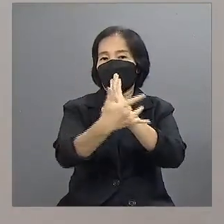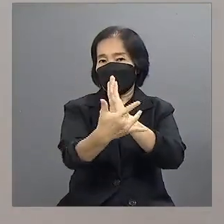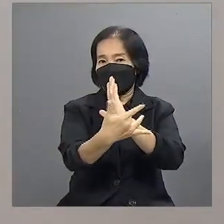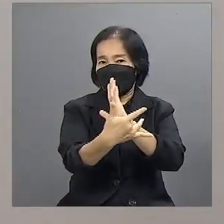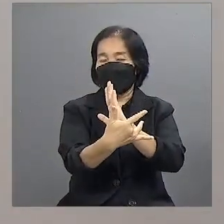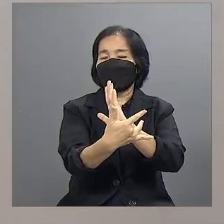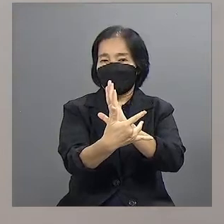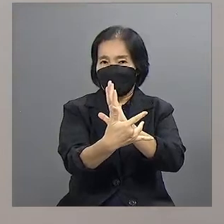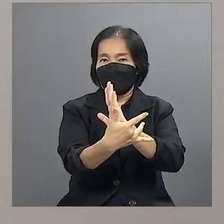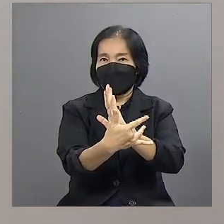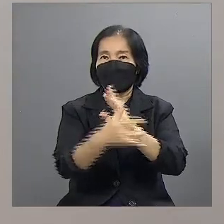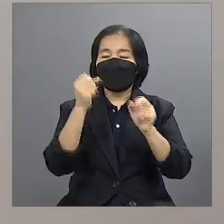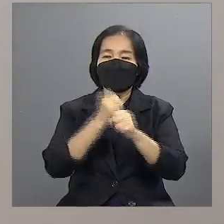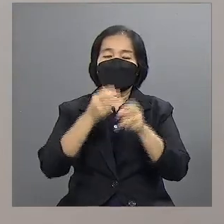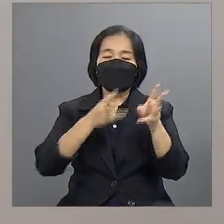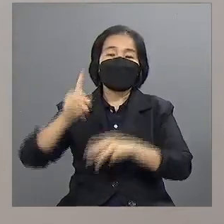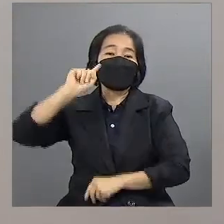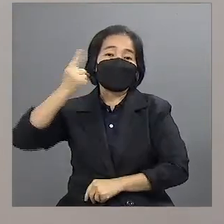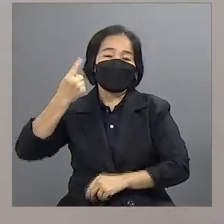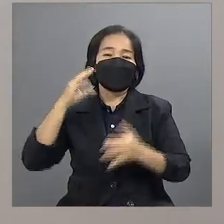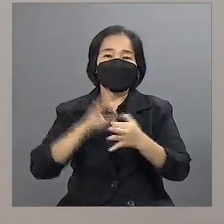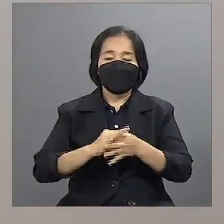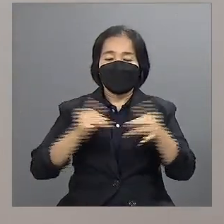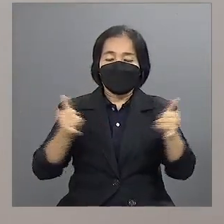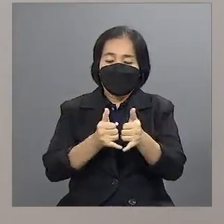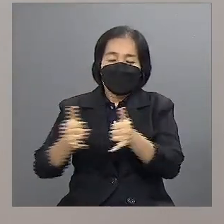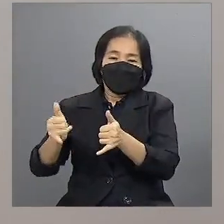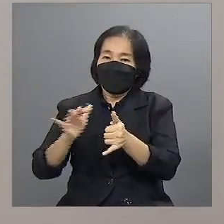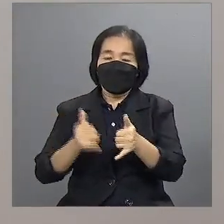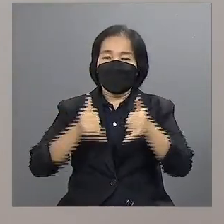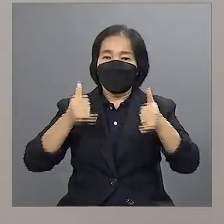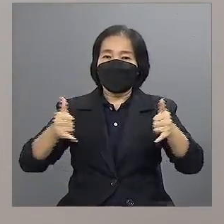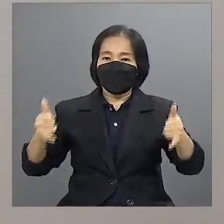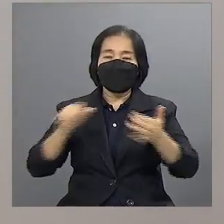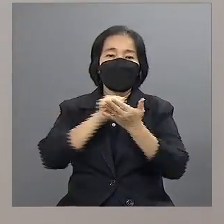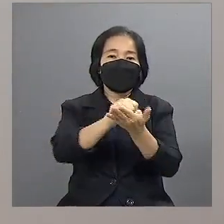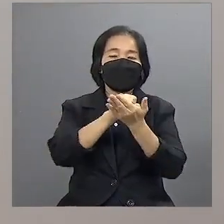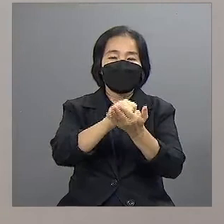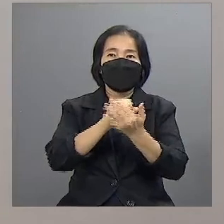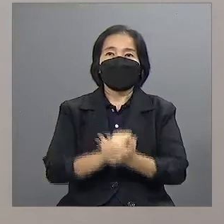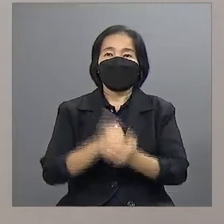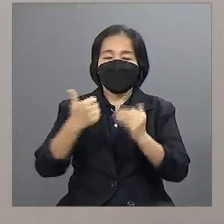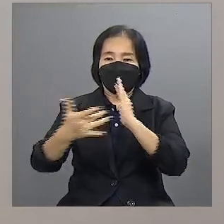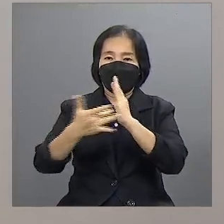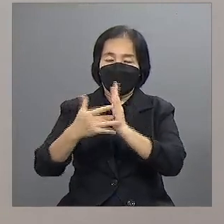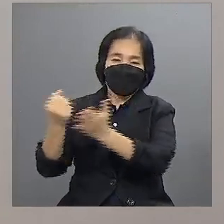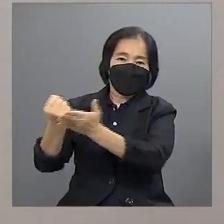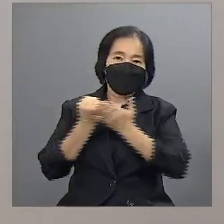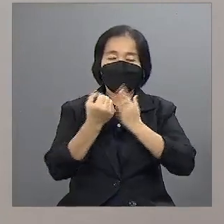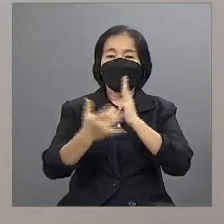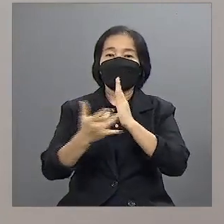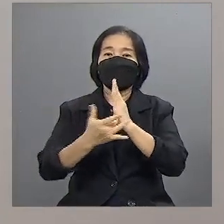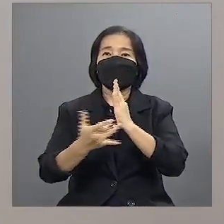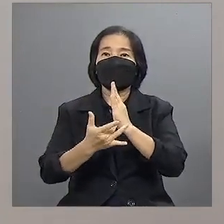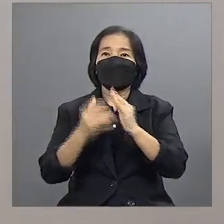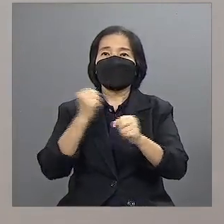Normal สิ่งที่มันจะต้องเกิดข้นในการให้บริการตรกขาผมต้องเอาเทคโโยีมาช่วยเยอะขึ้น ในการ Conceอย่เช่น